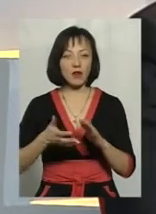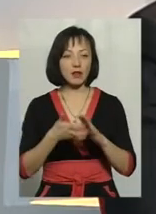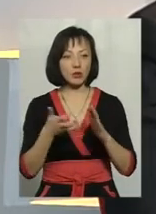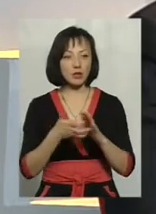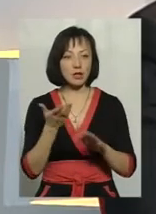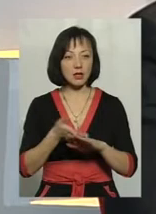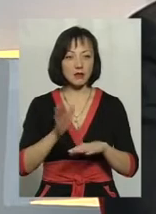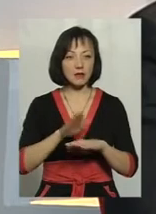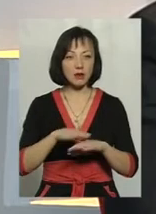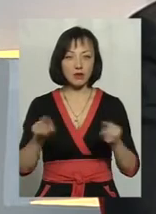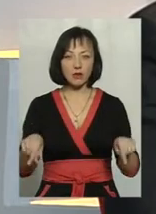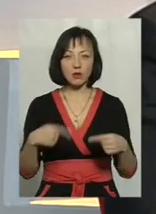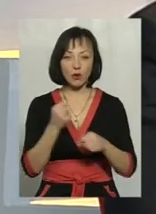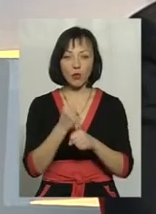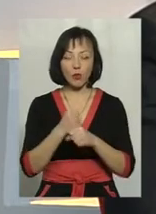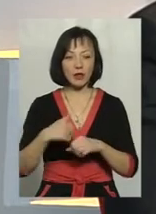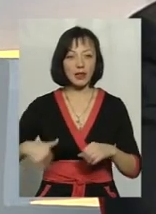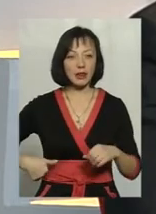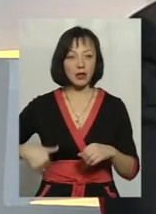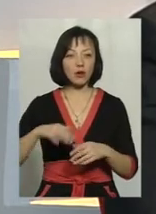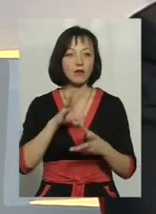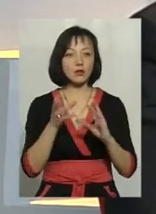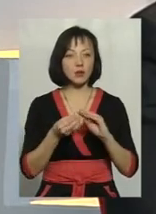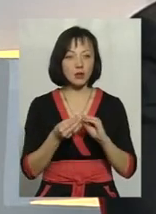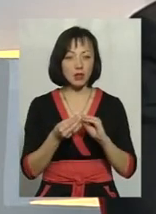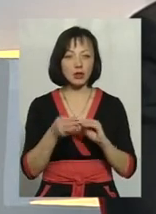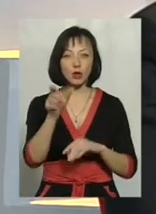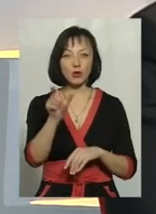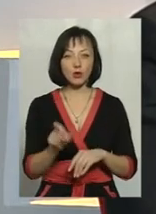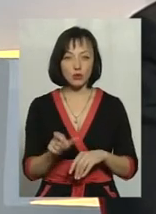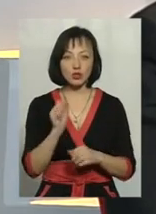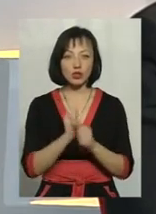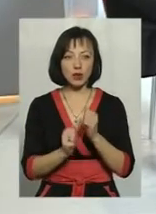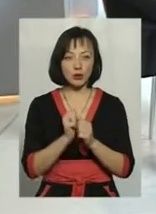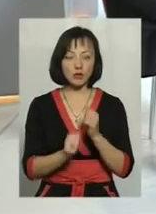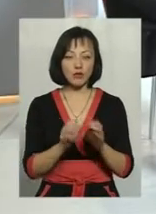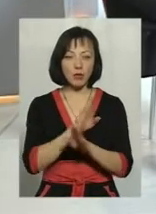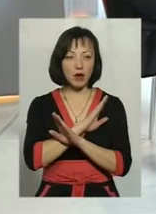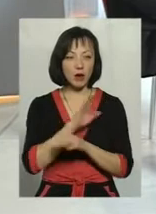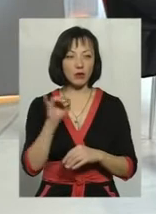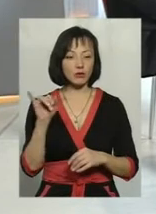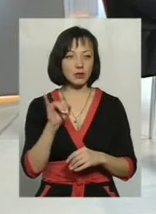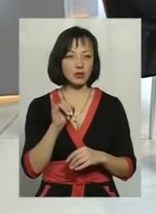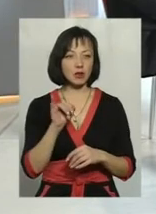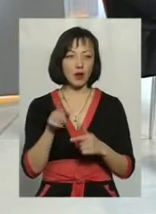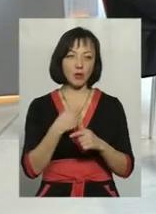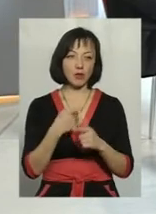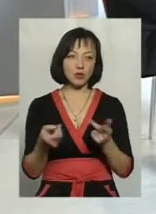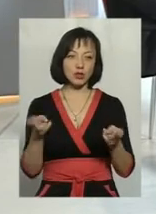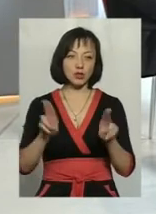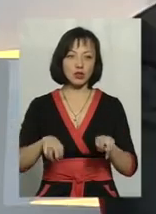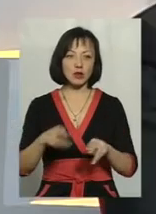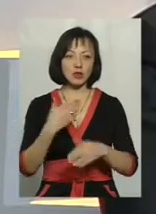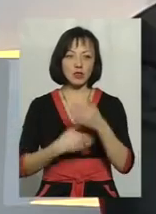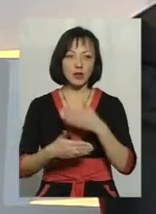важко відновити роботу нирок. Як наслідок цього, люди досить часто умирають або залишаються